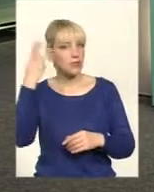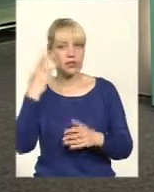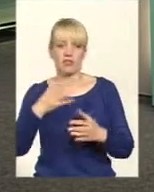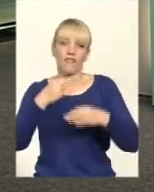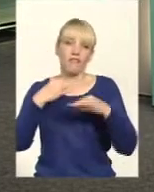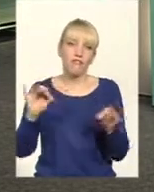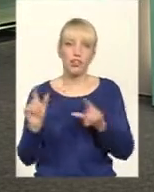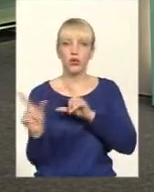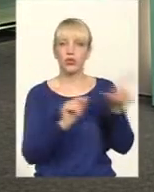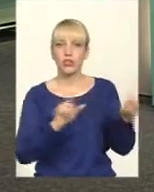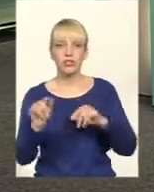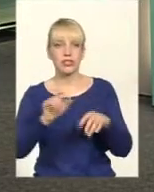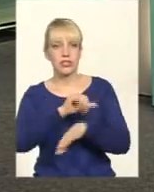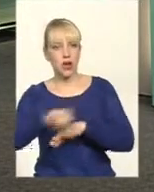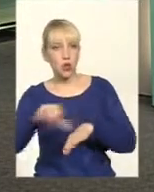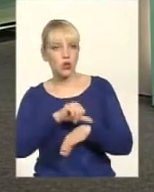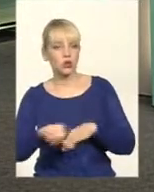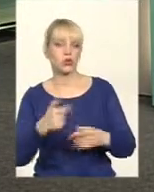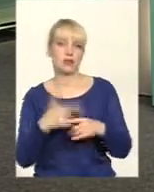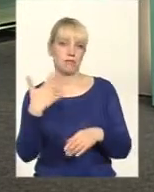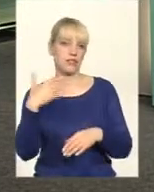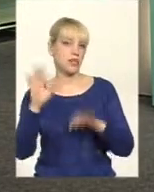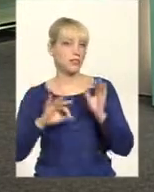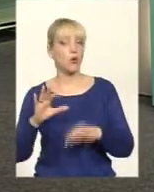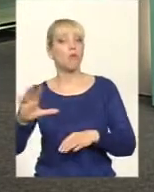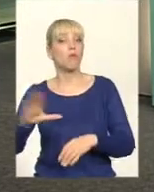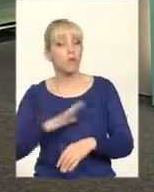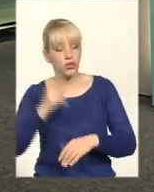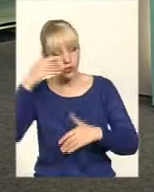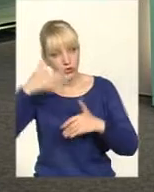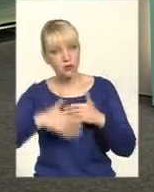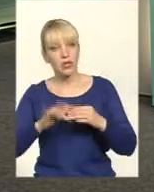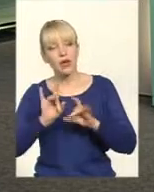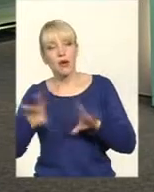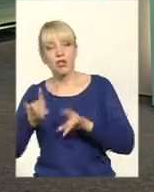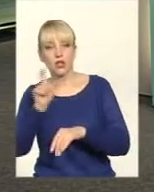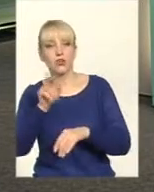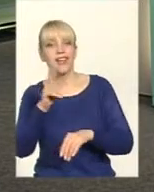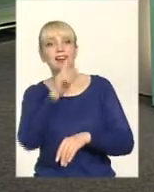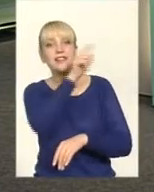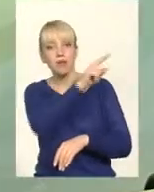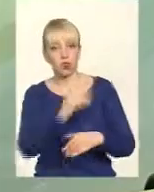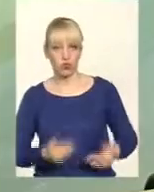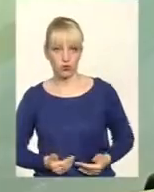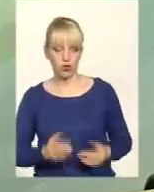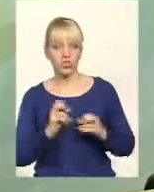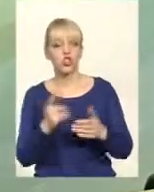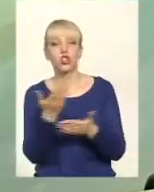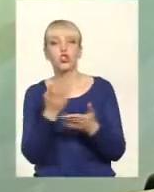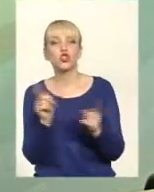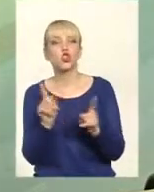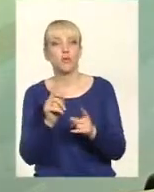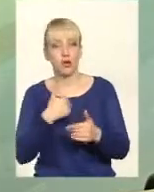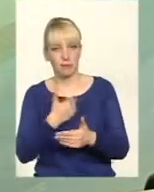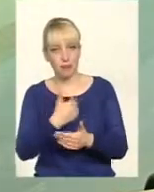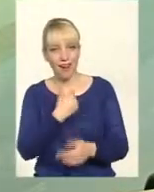пересуваються за кордон, ну, принаймні половина, 50% було, і розуміють, і переказують людям, як там живуть і чого ми прагнемо. Там такого